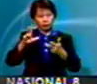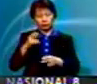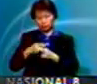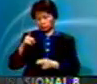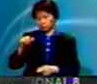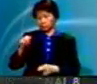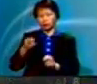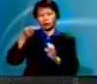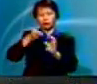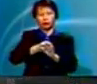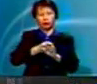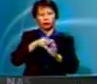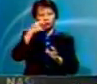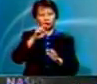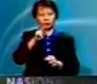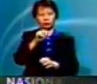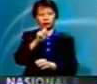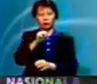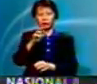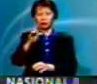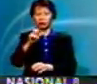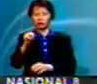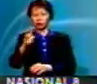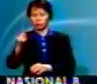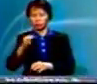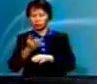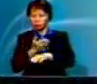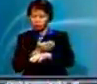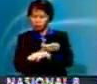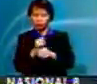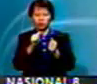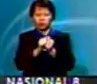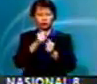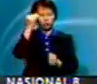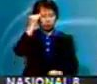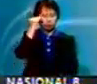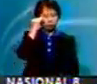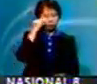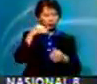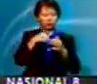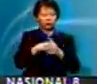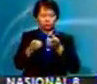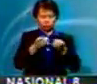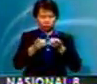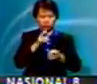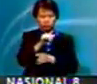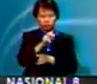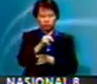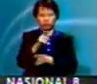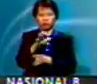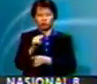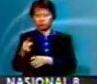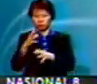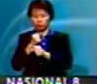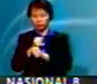yang mengambil bahagian dalam disiplin Nandao dan Nanquan memperbaiki catatan itu di Incheon. Dalam disiplin Nandao, Tai Xiao Zuan